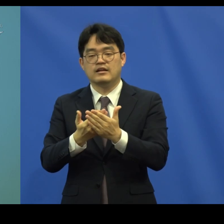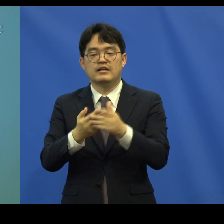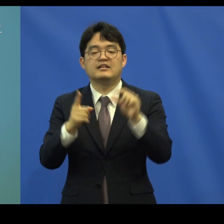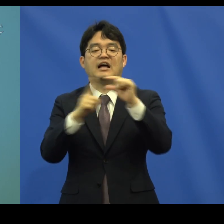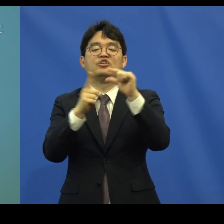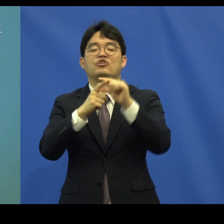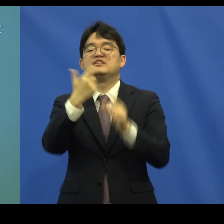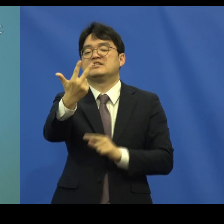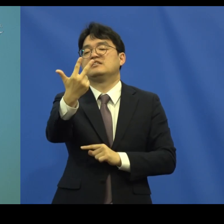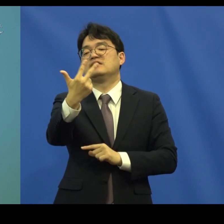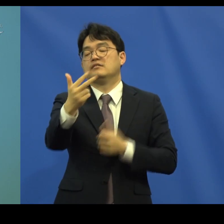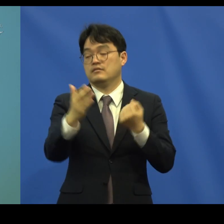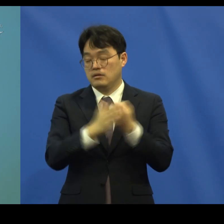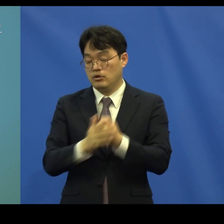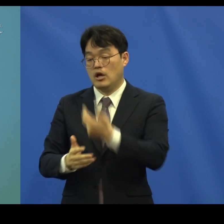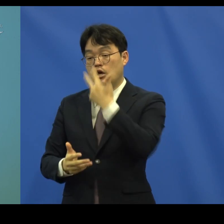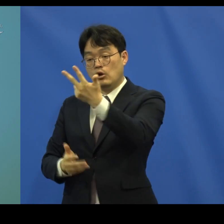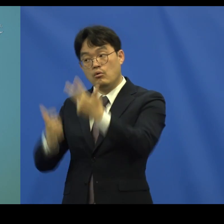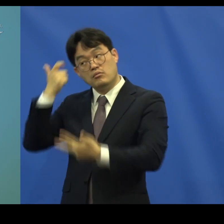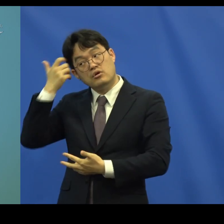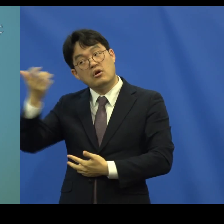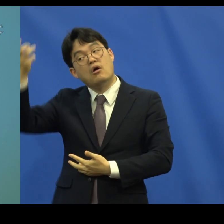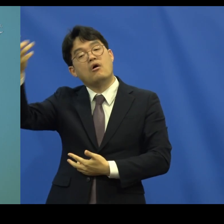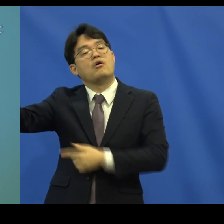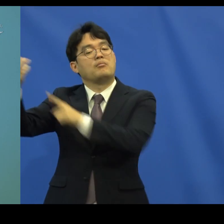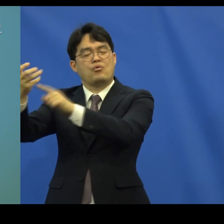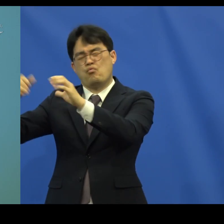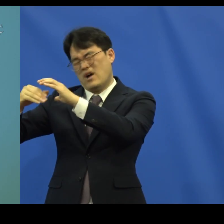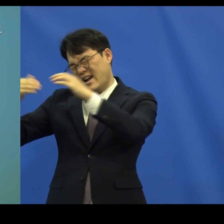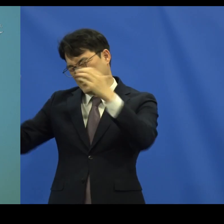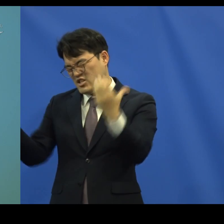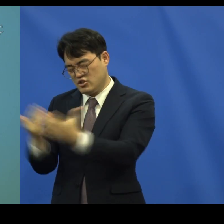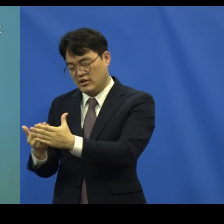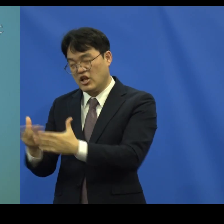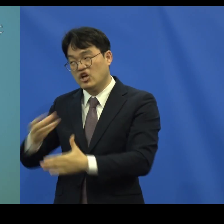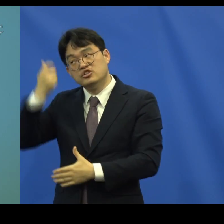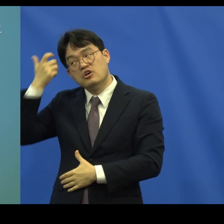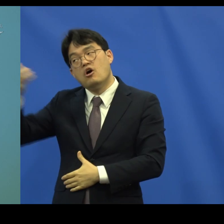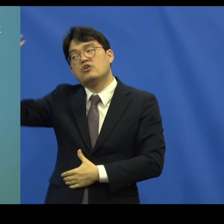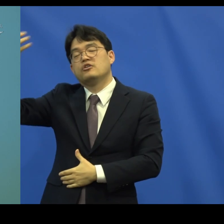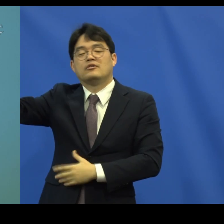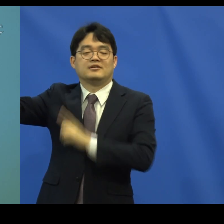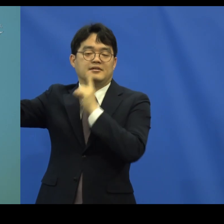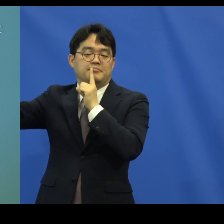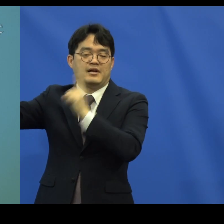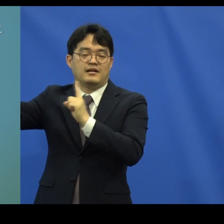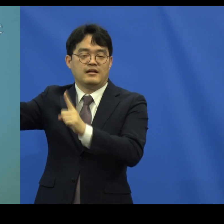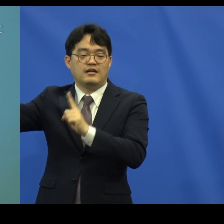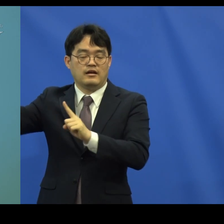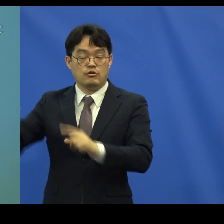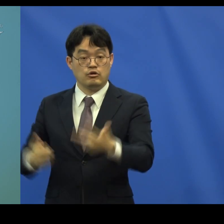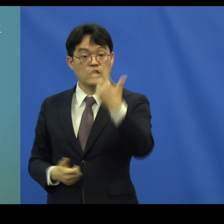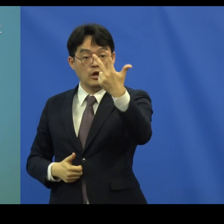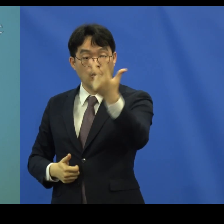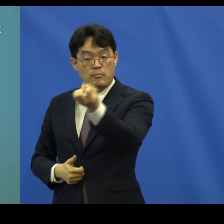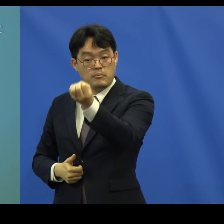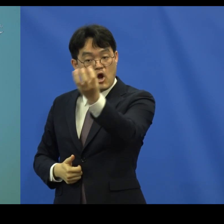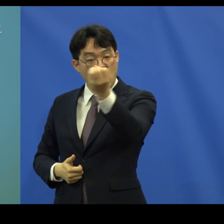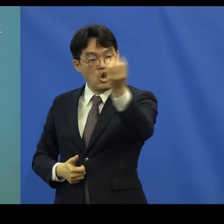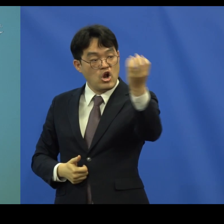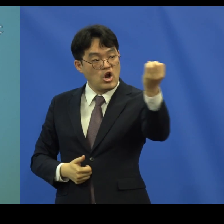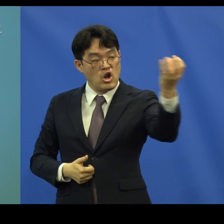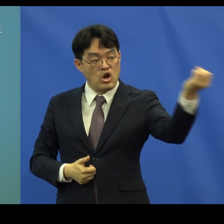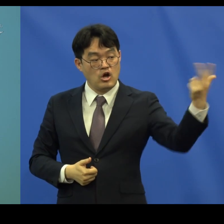그리고 7별은 7교회의 목자, 오늘로 치면 목사를 의미하겠죠. 그러니까